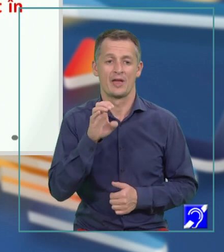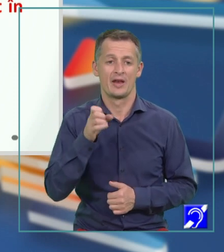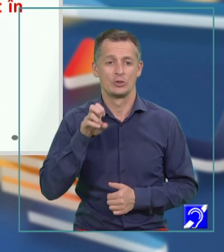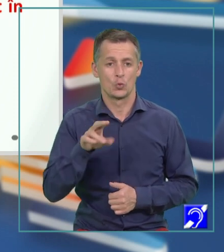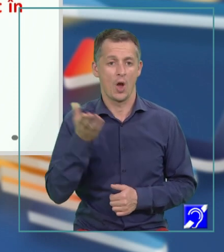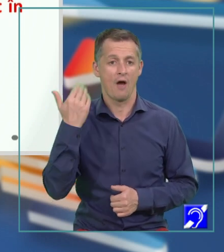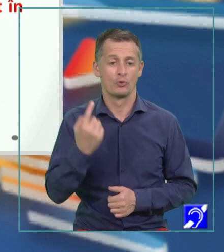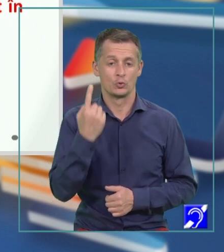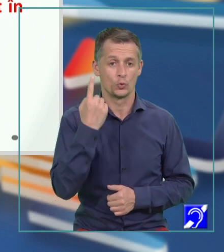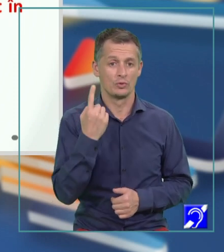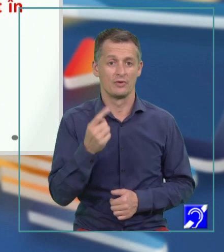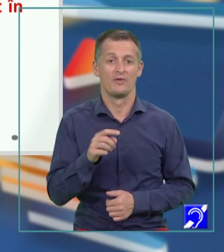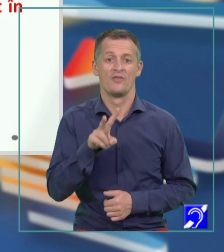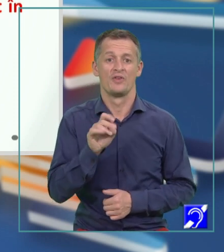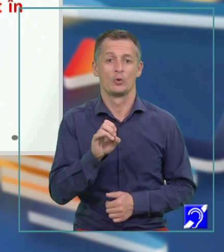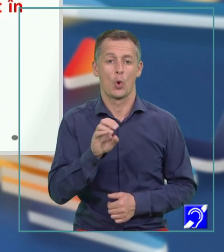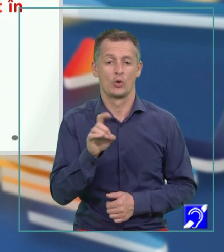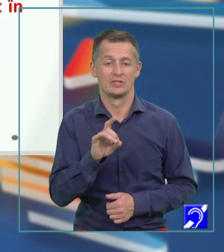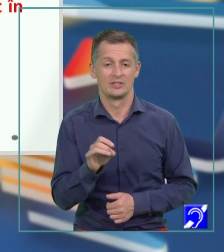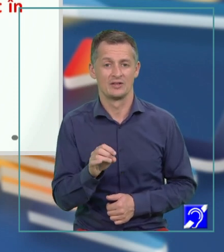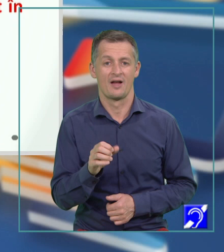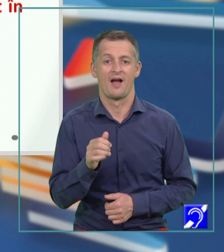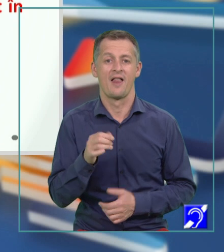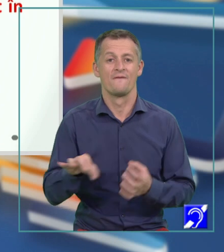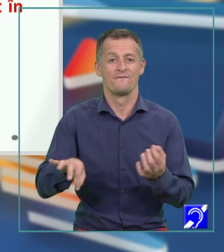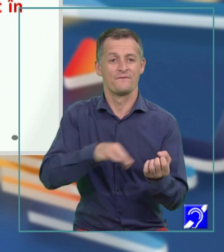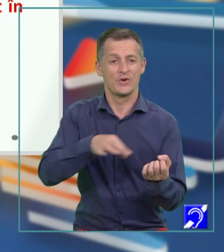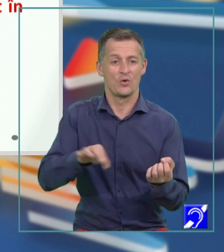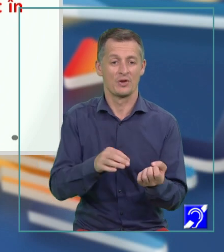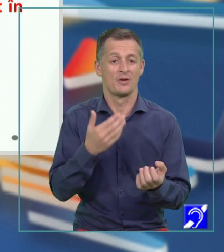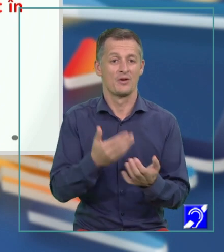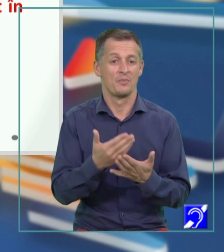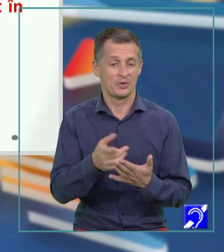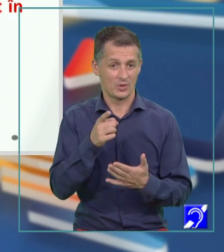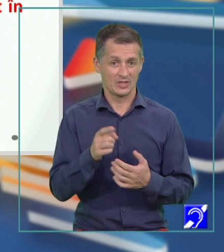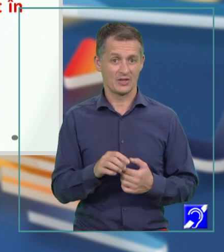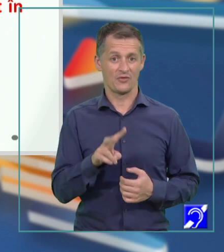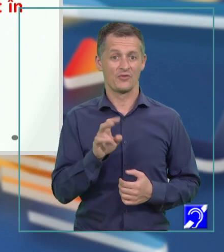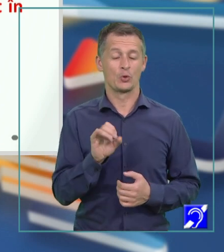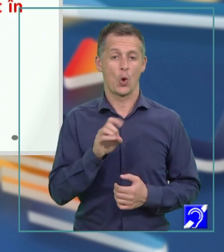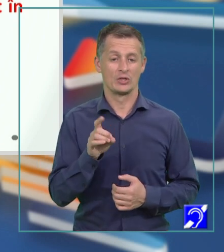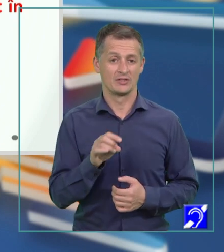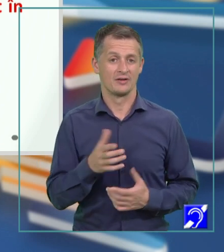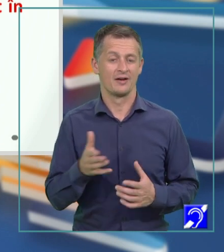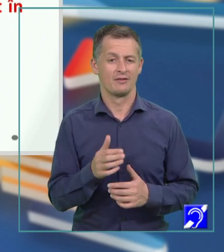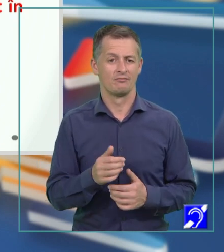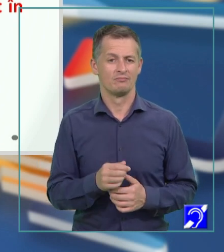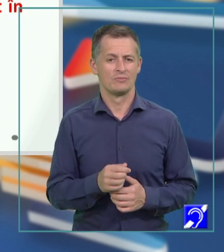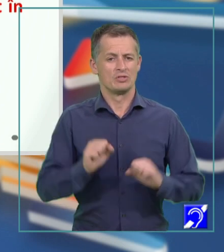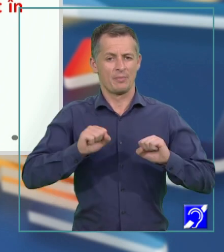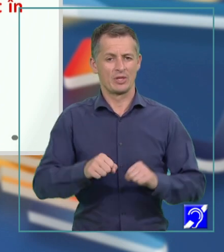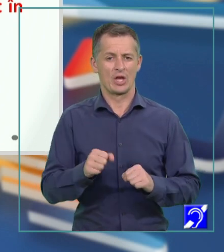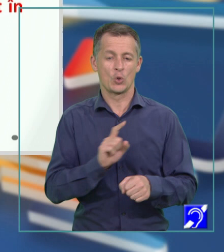un virtuoz al viorii, deoarece virtuoz înseamnă o persoană care stăpânește un instrument